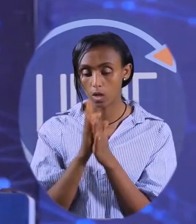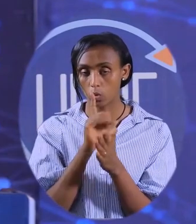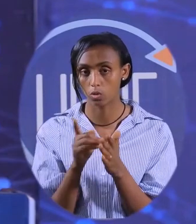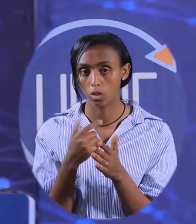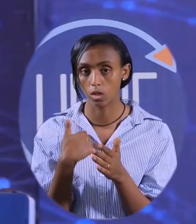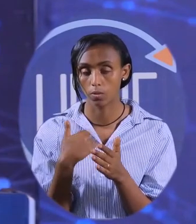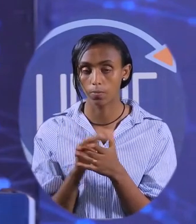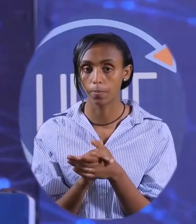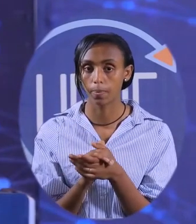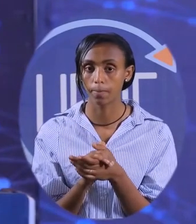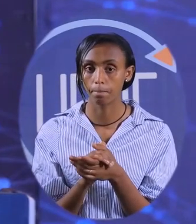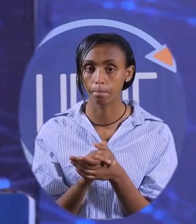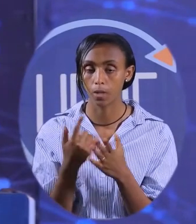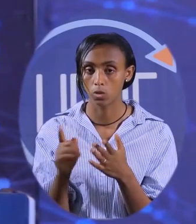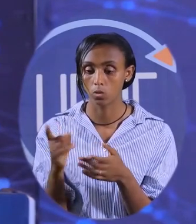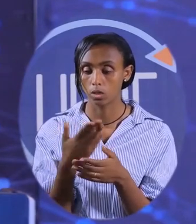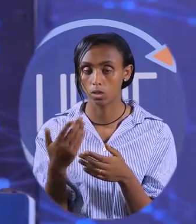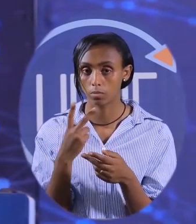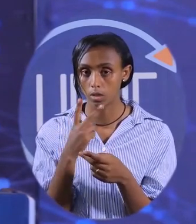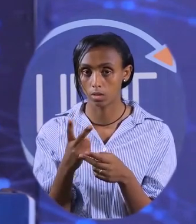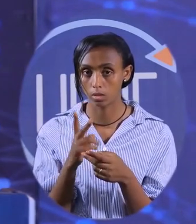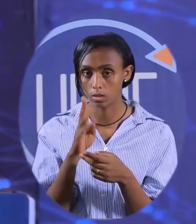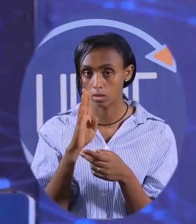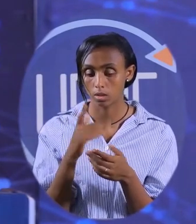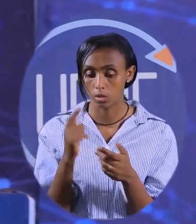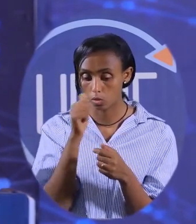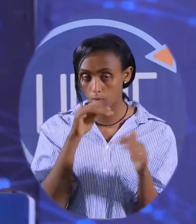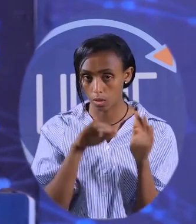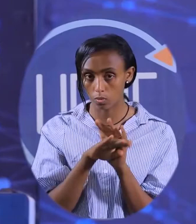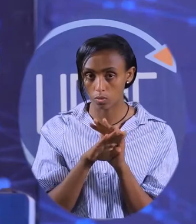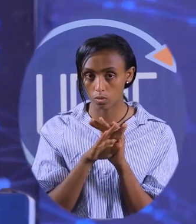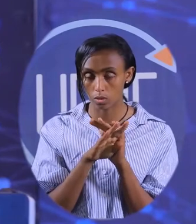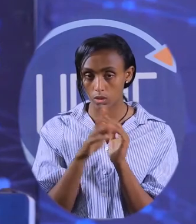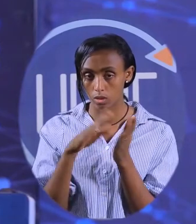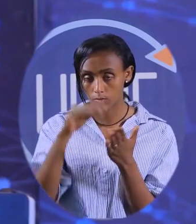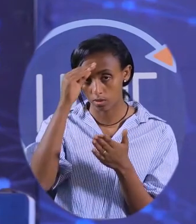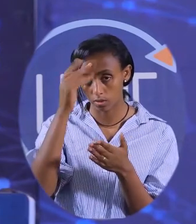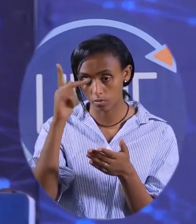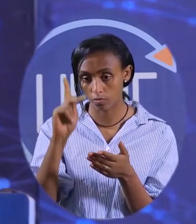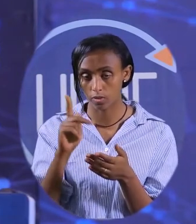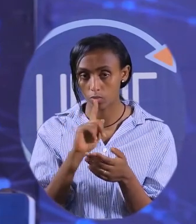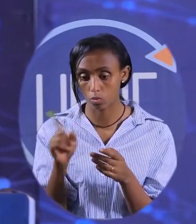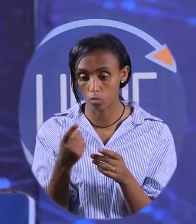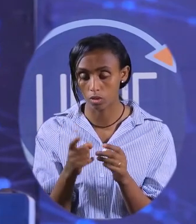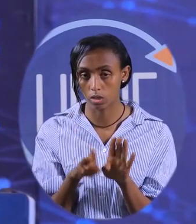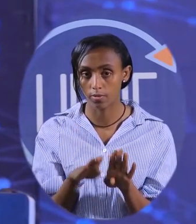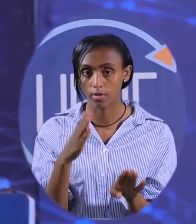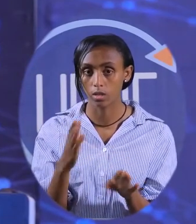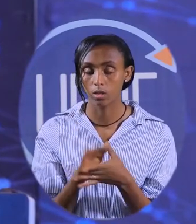እኔ የሆነ ጥሩ ዶኔሽን ባገኝ ካሪኩለም መክፈት እችላለሁ። ኢትዮጵያ ውስጥ ኒድ አለ። ኒድ አሰስመንት ስትሰሩ ኒዱ